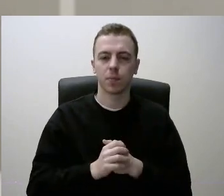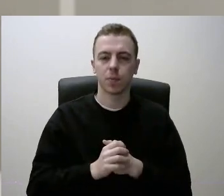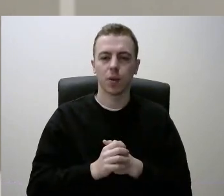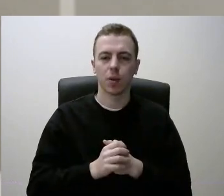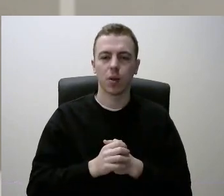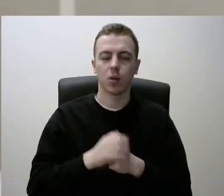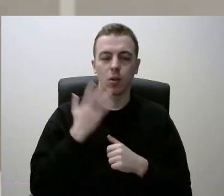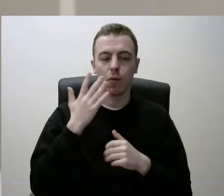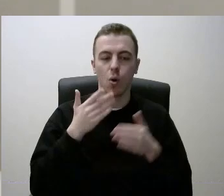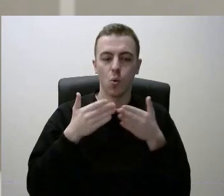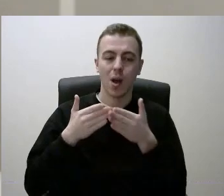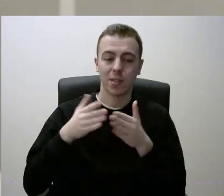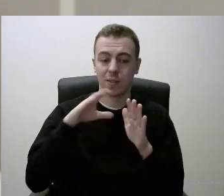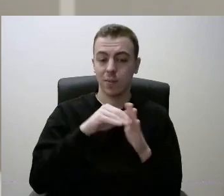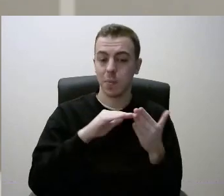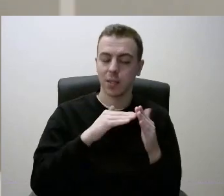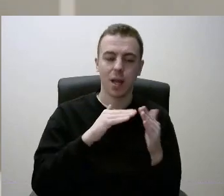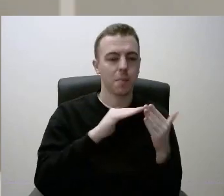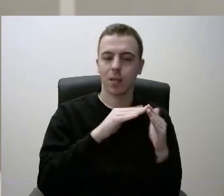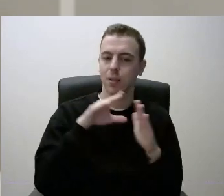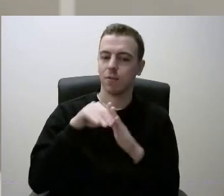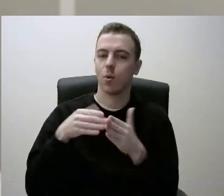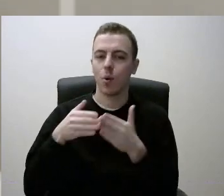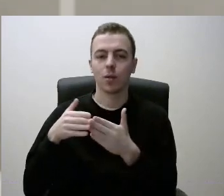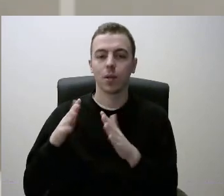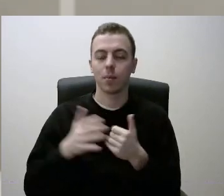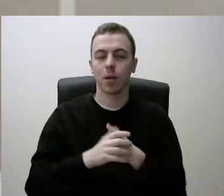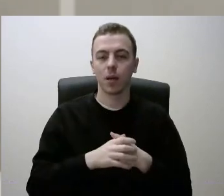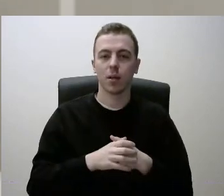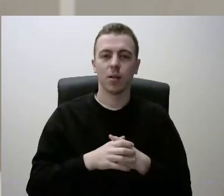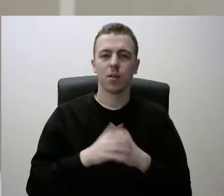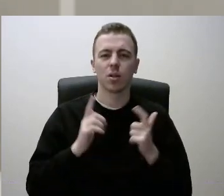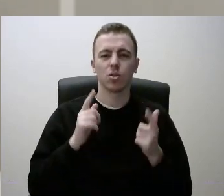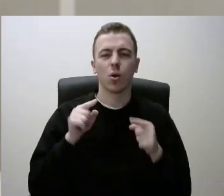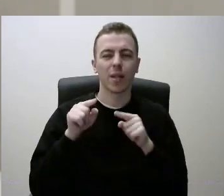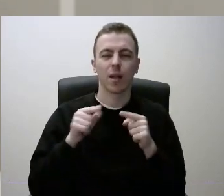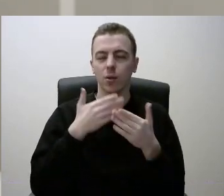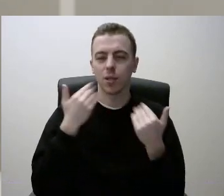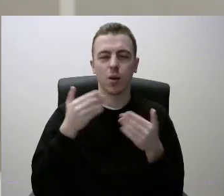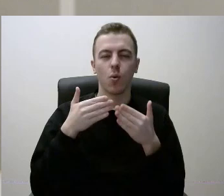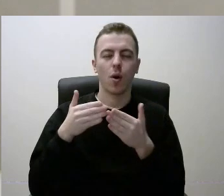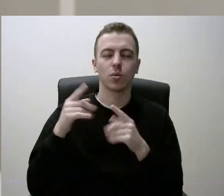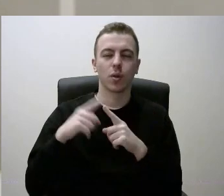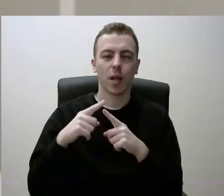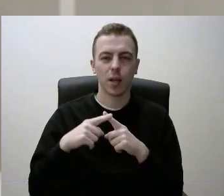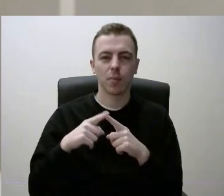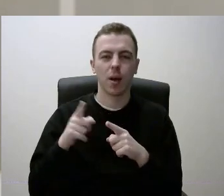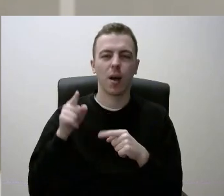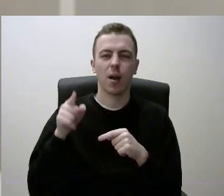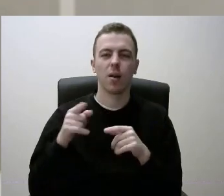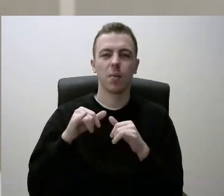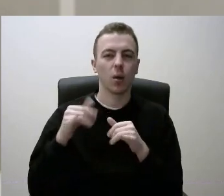uostas mieste. Taip girdžiu visus pasakymus, kad miestas šiandien turi formaliai įtakos tiek uosto taryboje, tiek uosto plėtojimo taryboje,